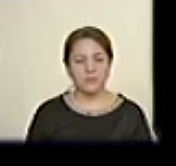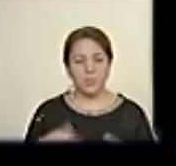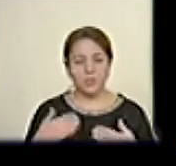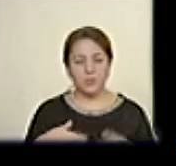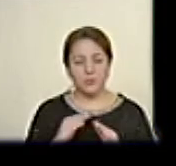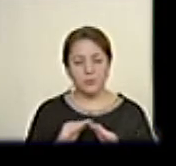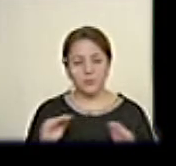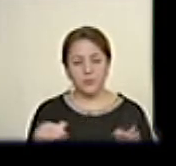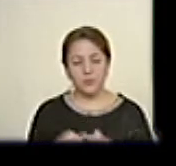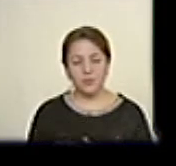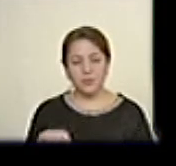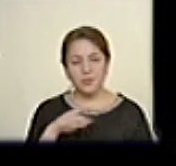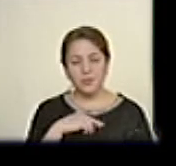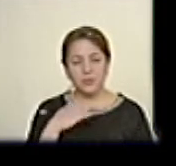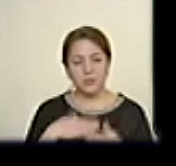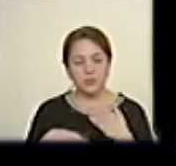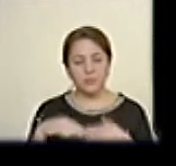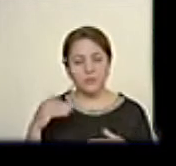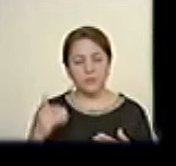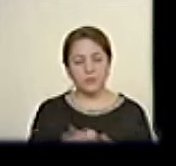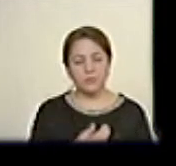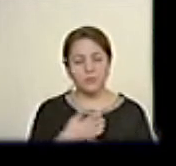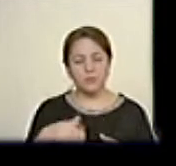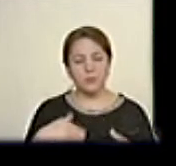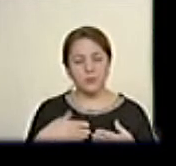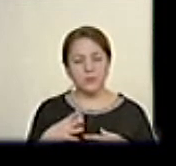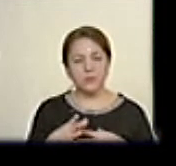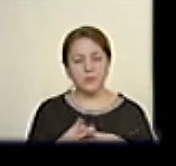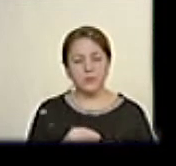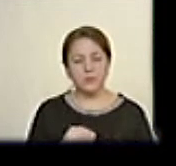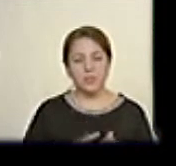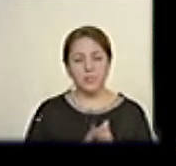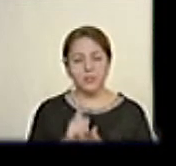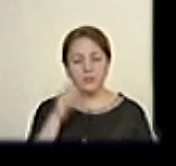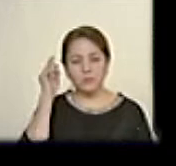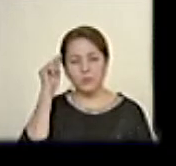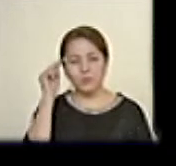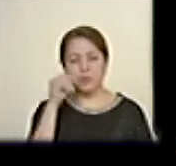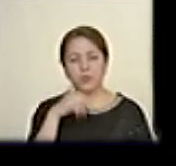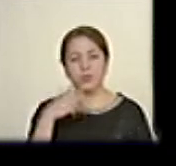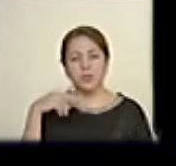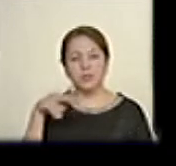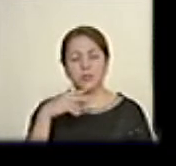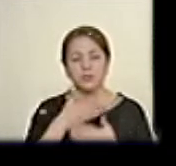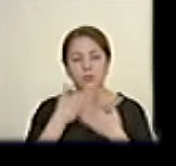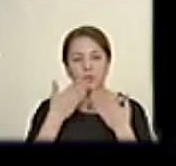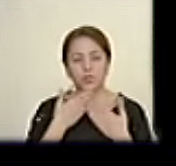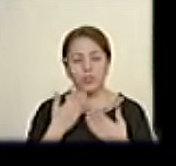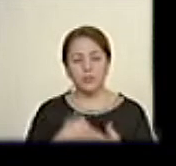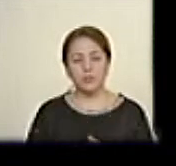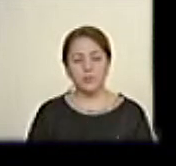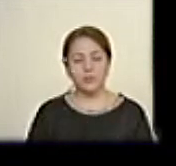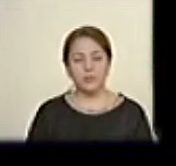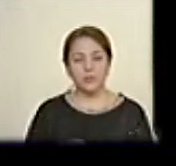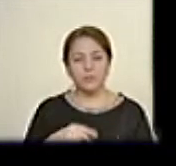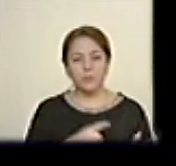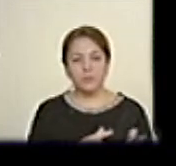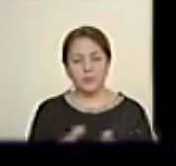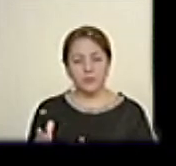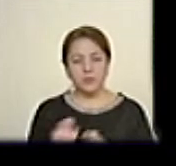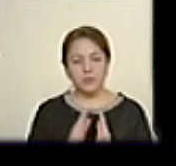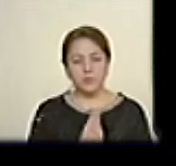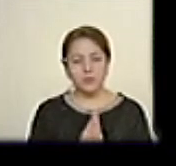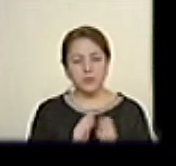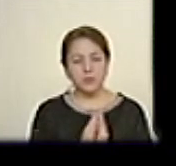Здравствуйте, ребята. Я рада вновь приветствовать вас. Начинаем урок литературного чтения. Приготовьте,